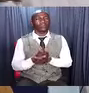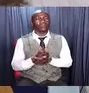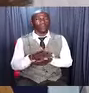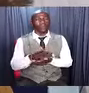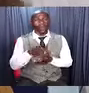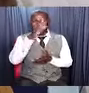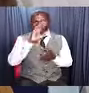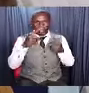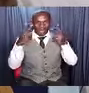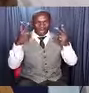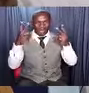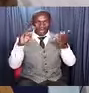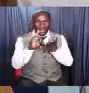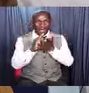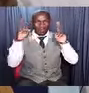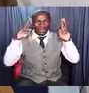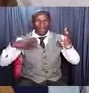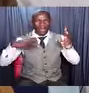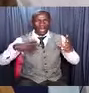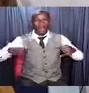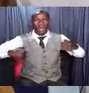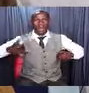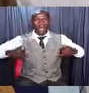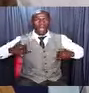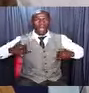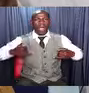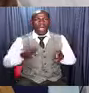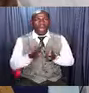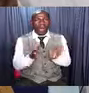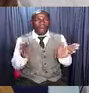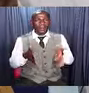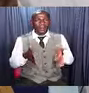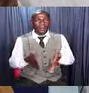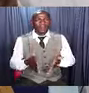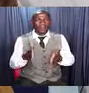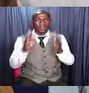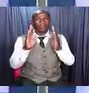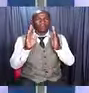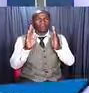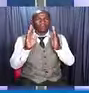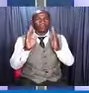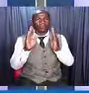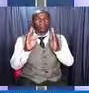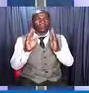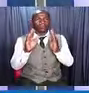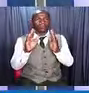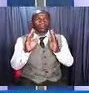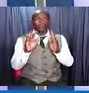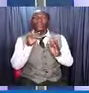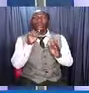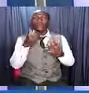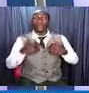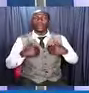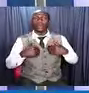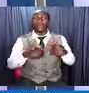Mungu akiona amani hiyo na furaha hiyo, when God sees that peace and joy, anafungua milango. He will open all doors. Mekosa mahindi